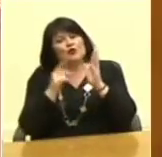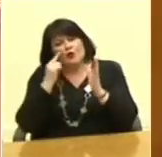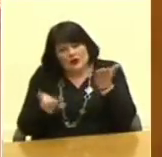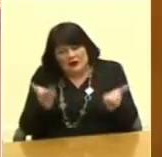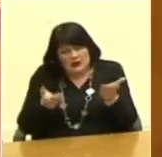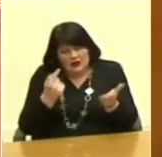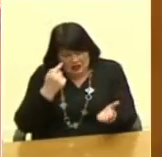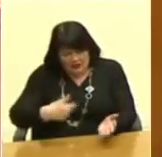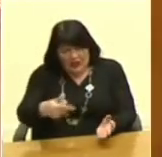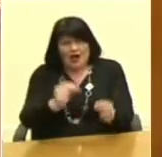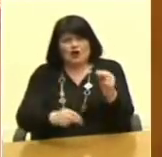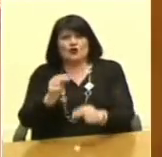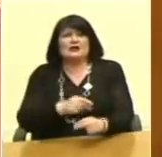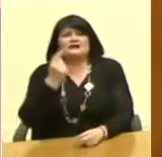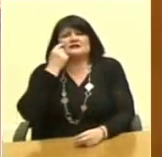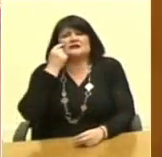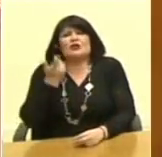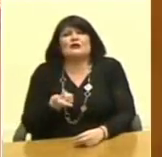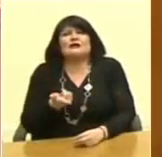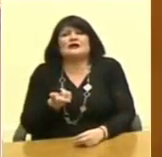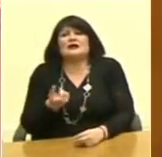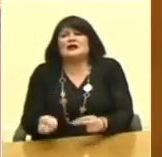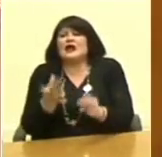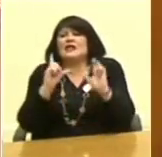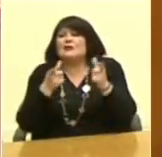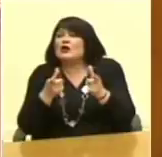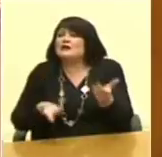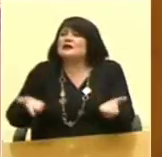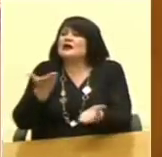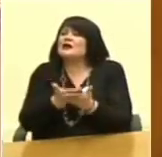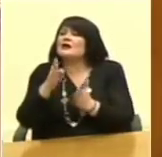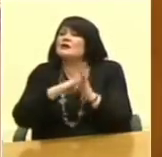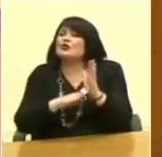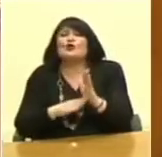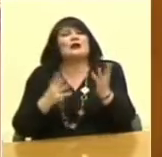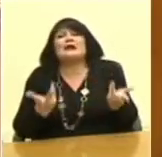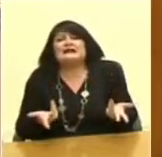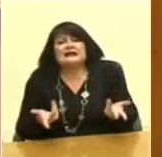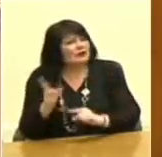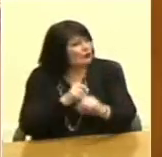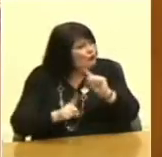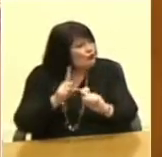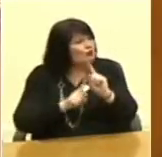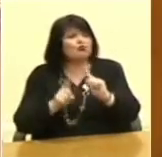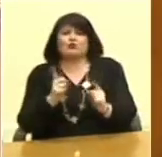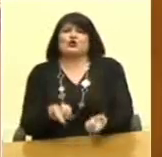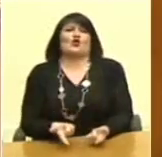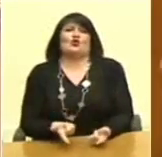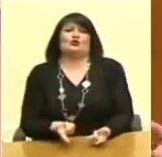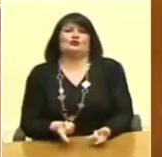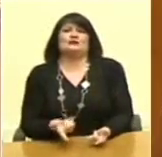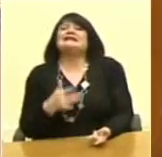έχουμε. Ποιο είναι το πρόγραμμα της Νέας Δημοκρατίας για την Ευρώπη? Ποιο είναι το πρόγραμμά της για την Ελλάδα που θέλει να